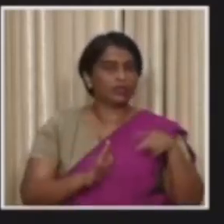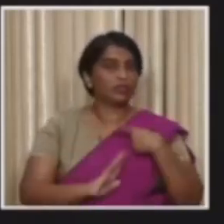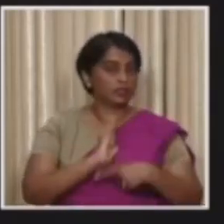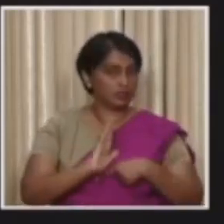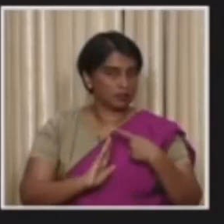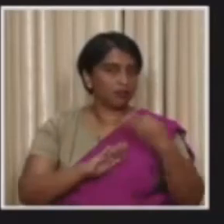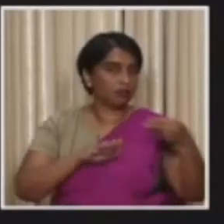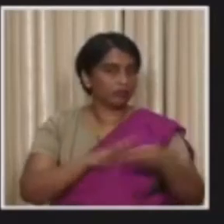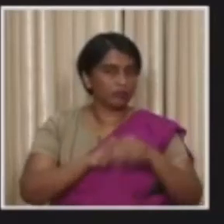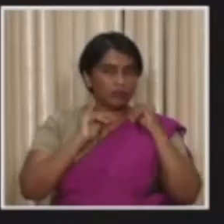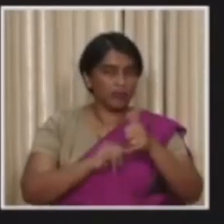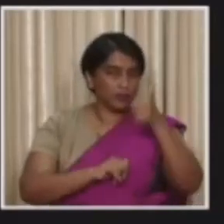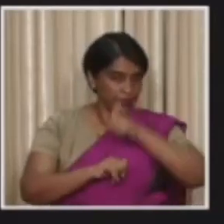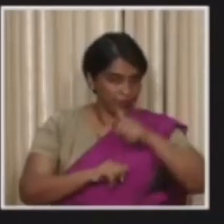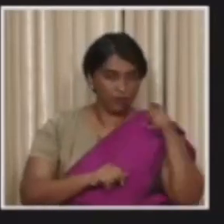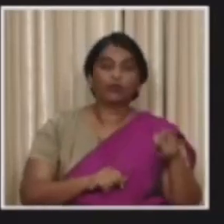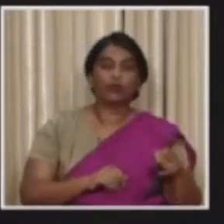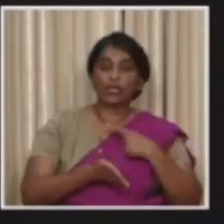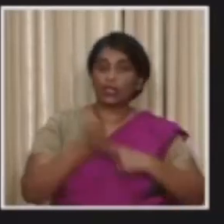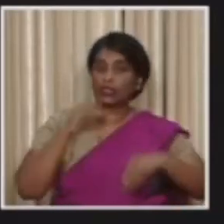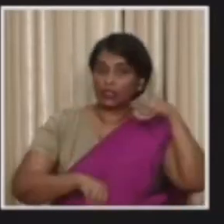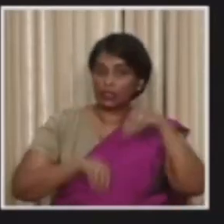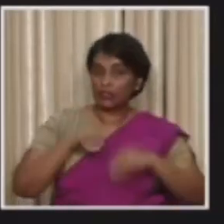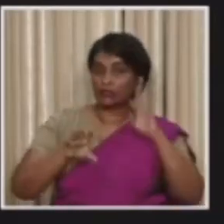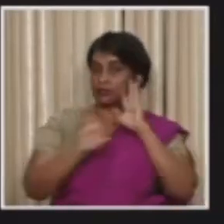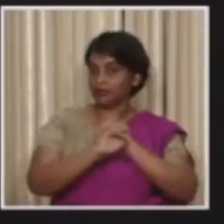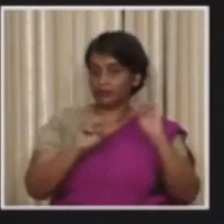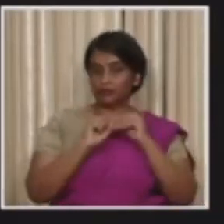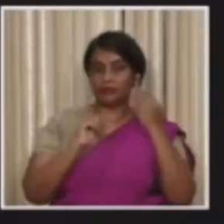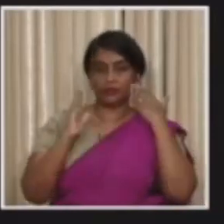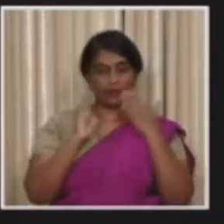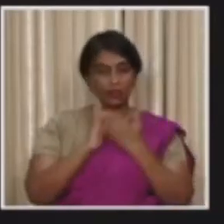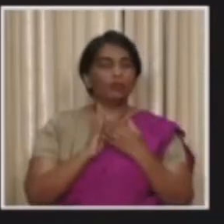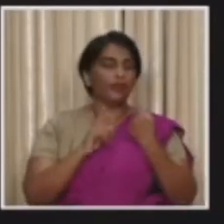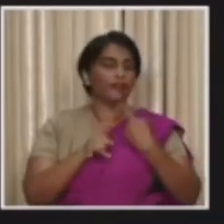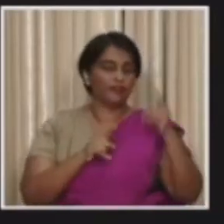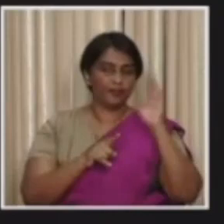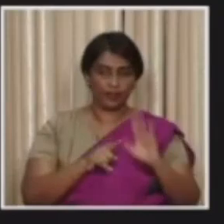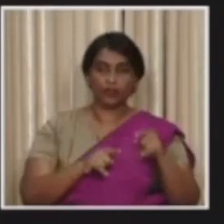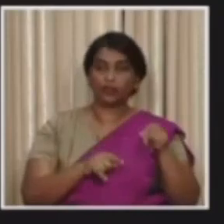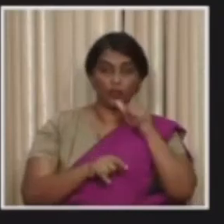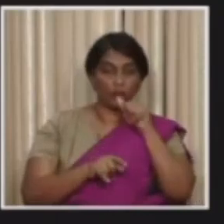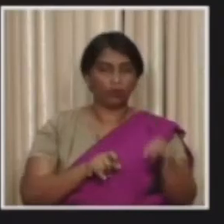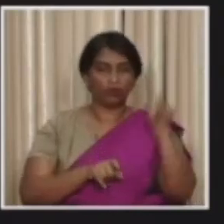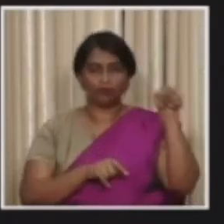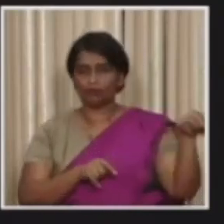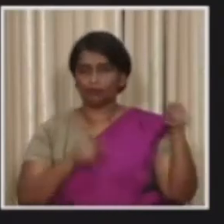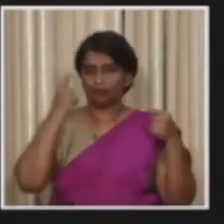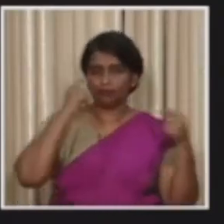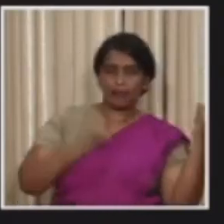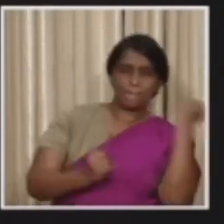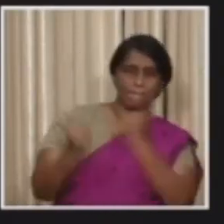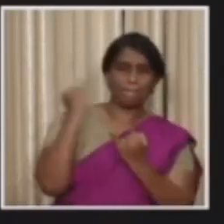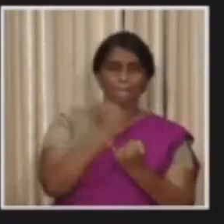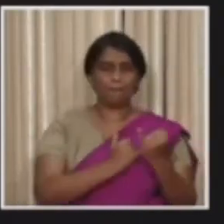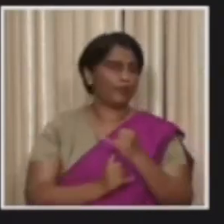ලංකාවේ අල්ල සහ දූෂණය දේශපාලන සටන් පාඨයක් බවට පත් කරගන්නවා මිසක එකිනෙකා අනිත් එක්කෙනාට බනින්නට උත්සාහ